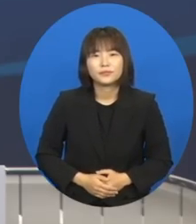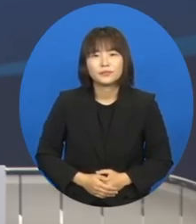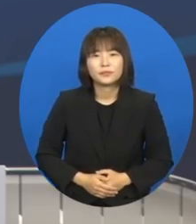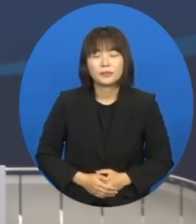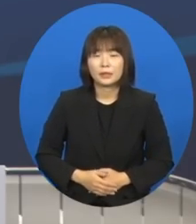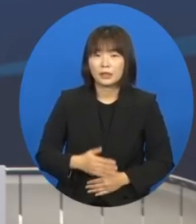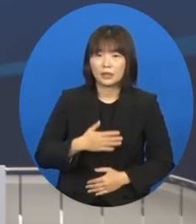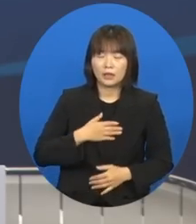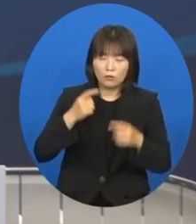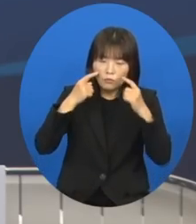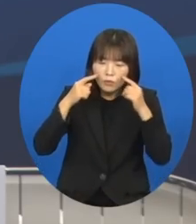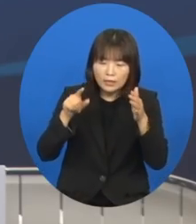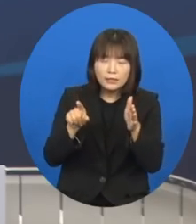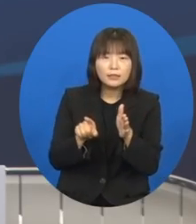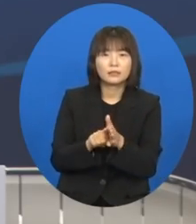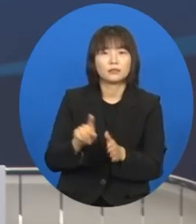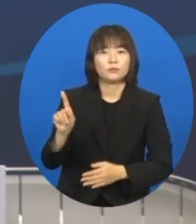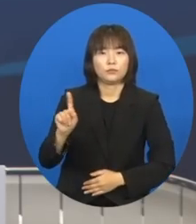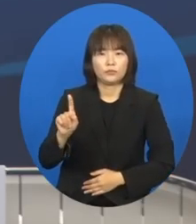내가 확신하노니